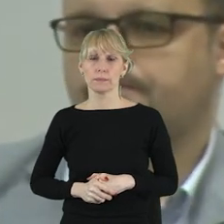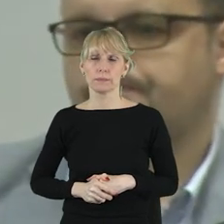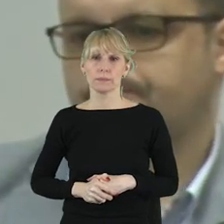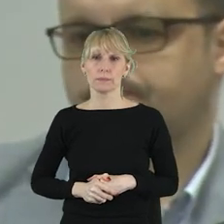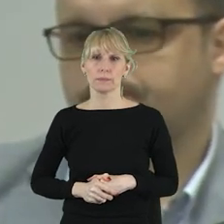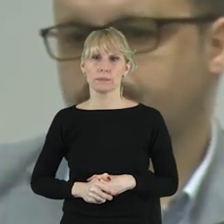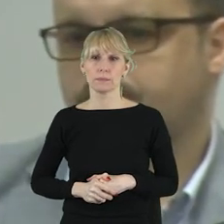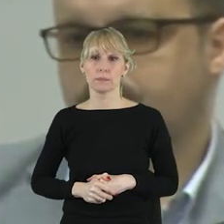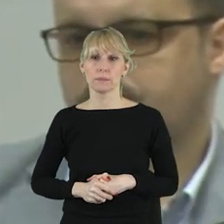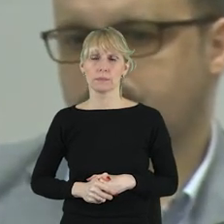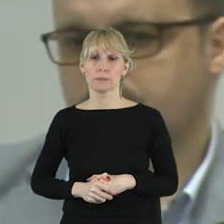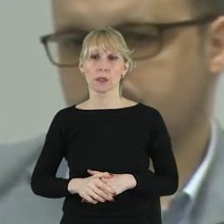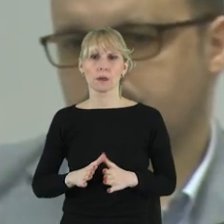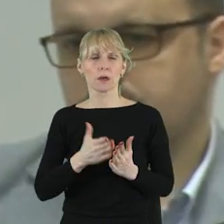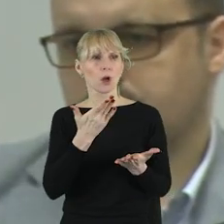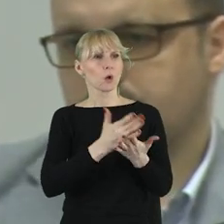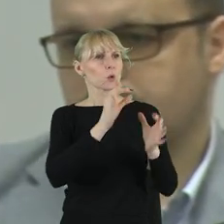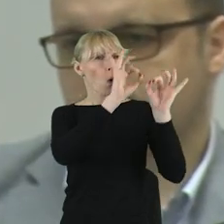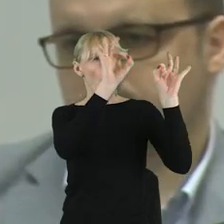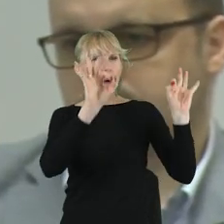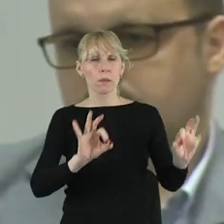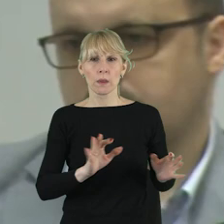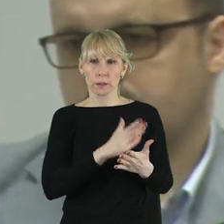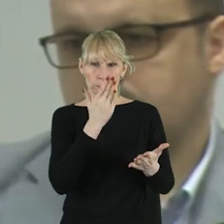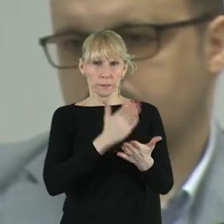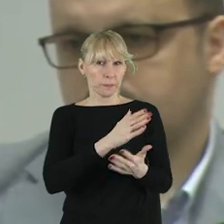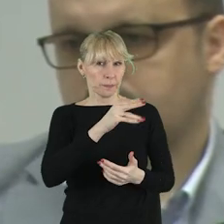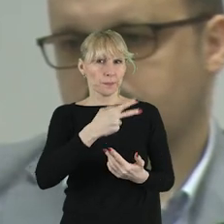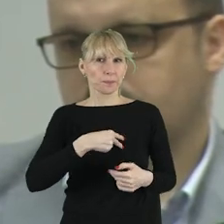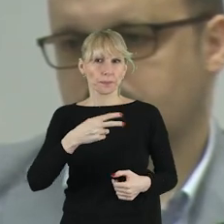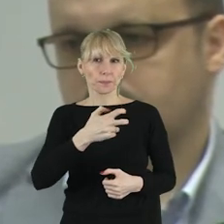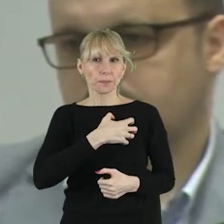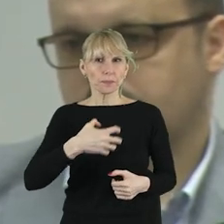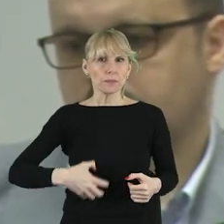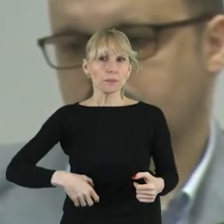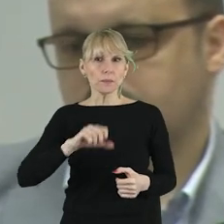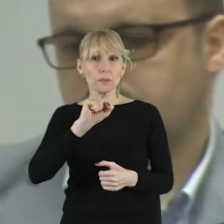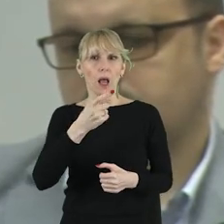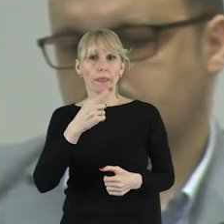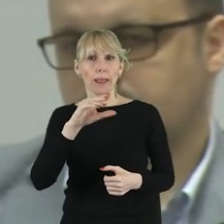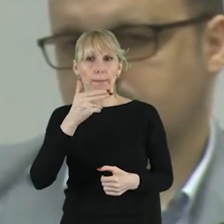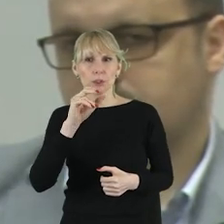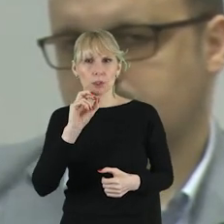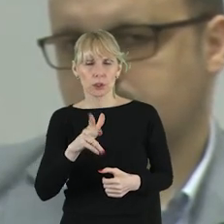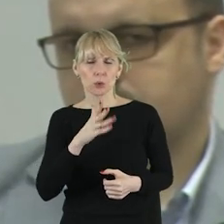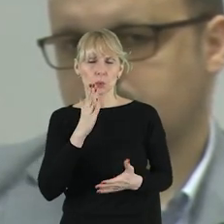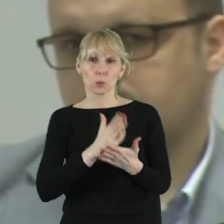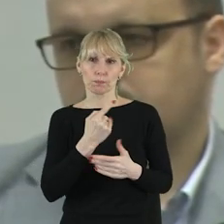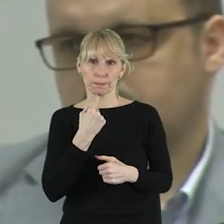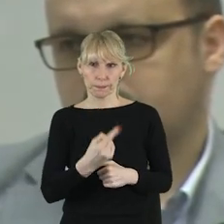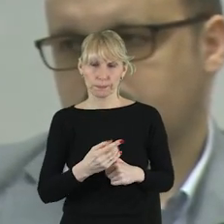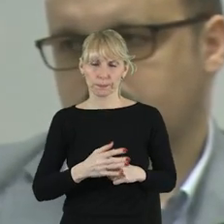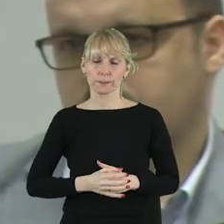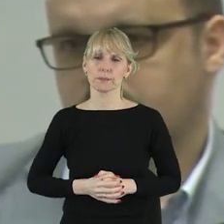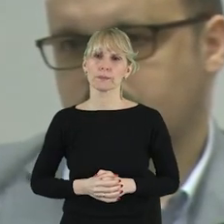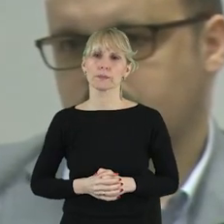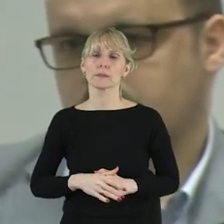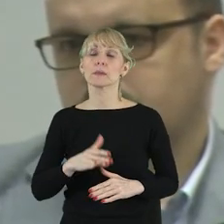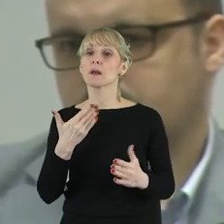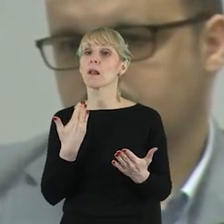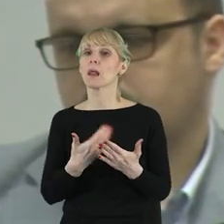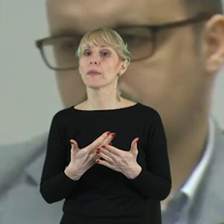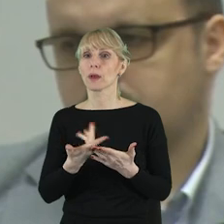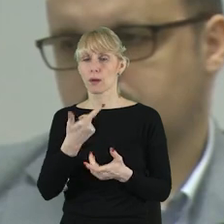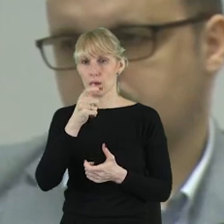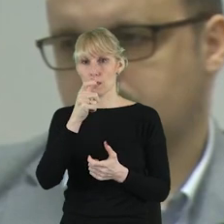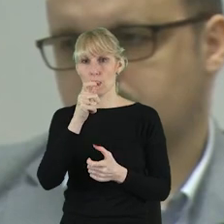też właśnie, biorąc pod uwagę te zadania ratownictwa medycznego, dlatego pacjenci ze Zduńskiej Woli nie są przewiezieni do szpitala w Bełchatowie,